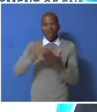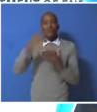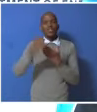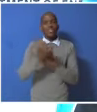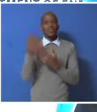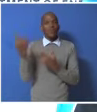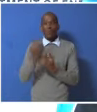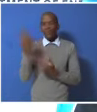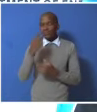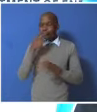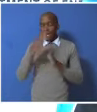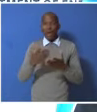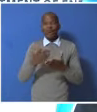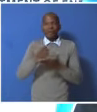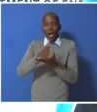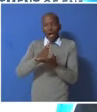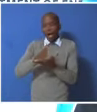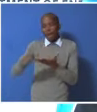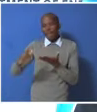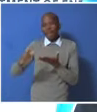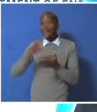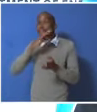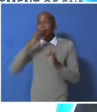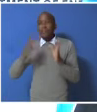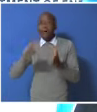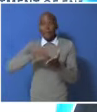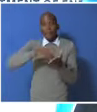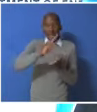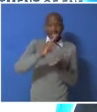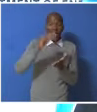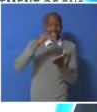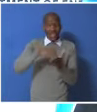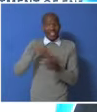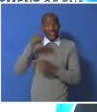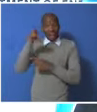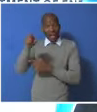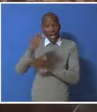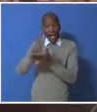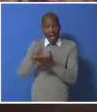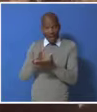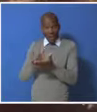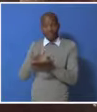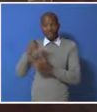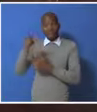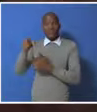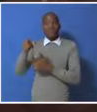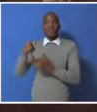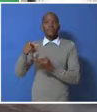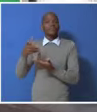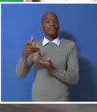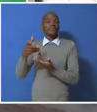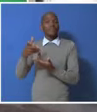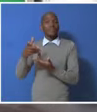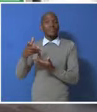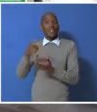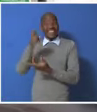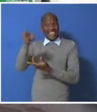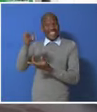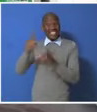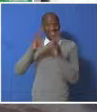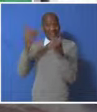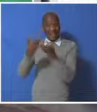subsidisiwa ko gore morui go na le ga a duelang teng, go na le ga re tsenang teng re duela. Le duela moagi a bo le